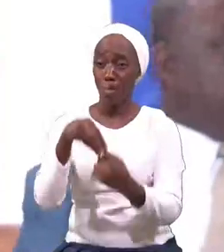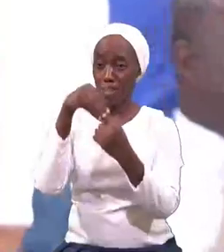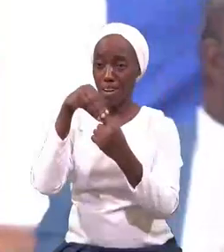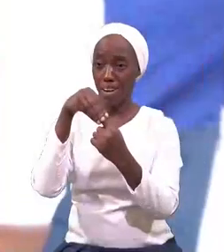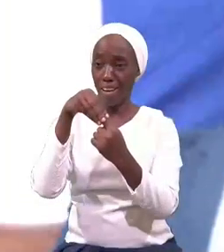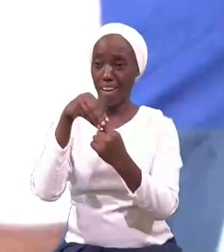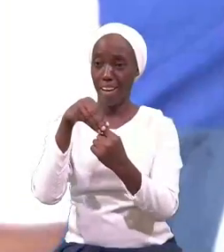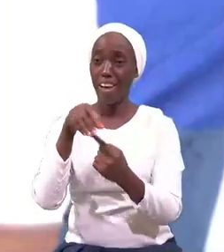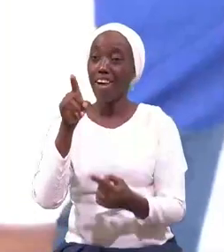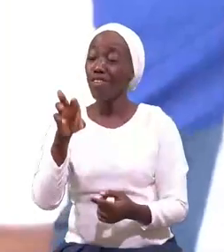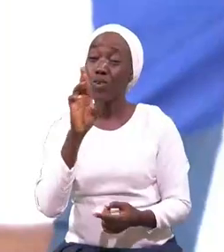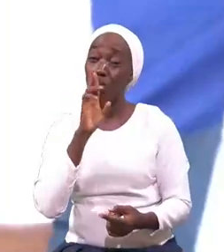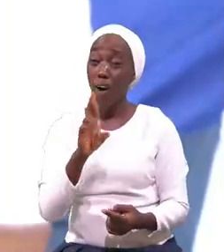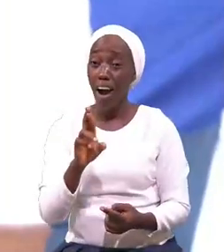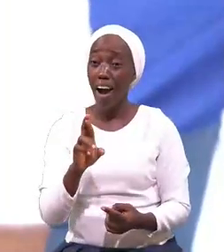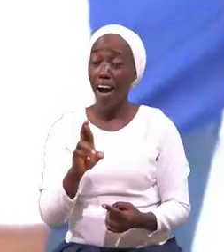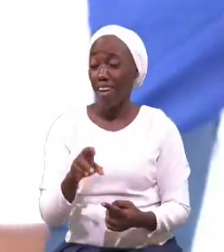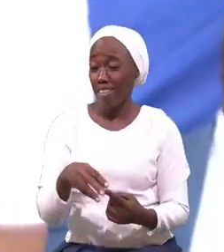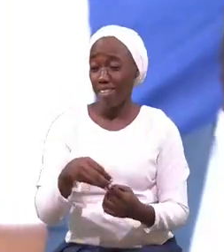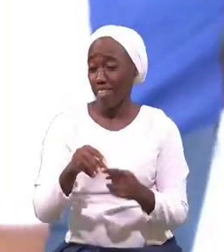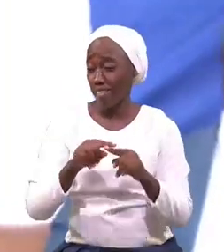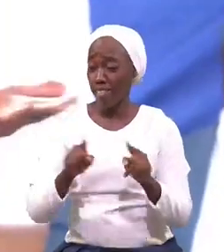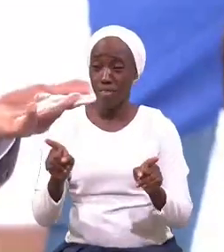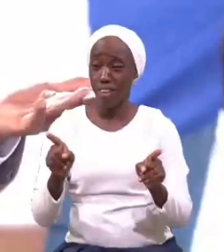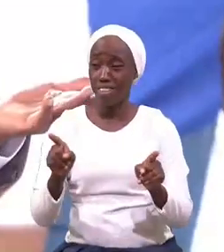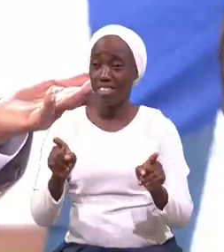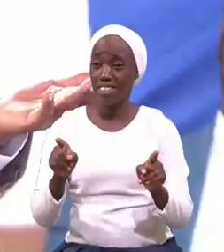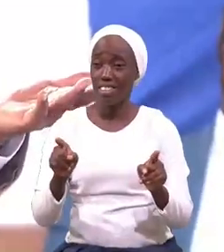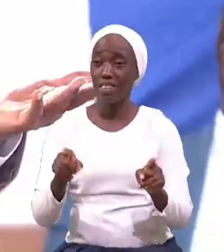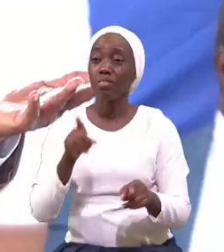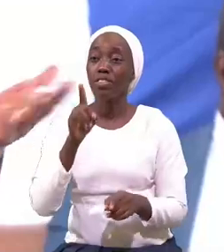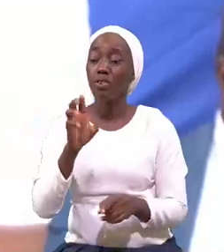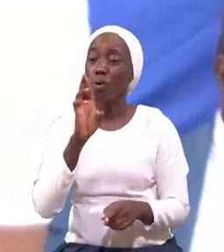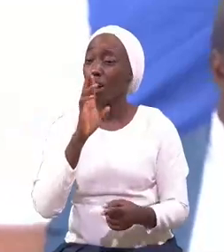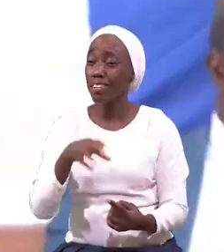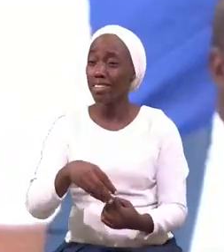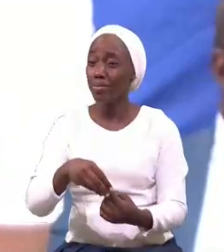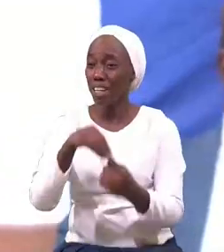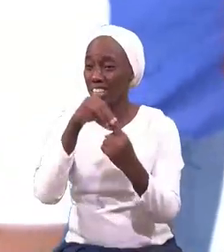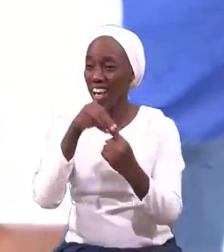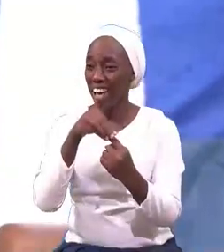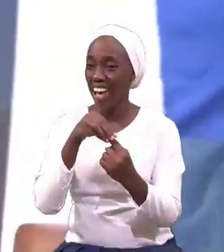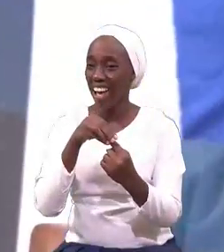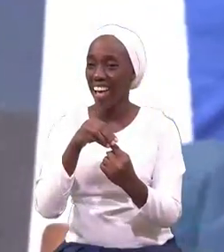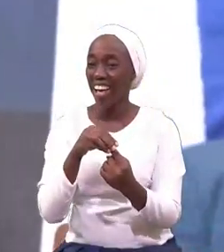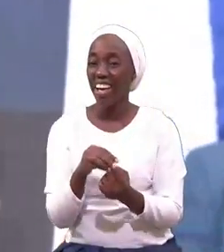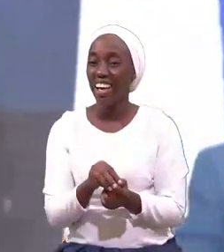spécial. Toi, tu es important. Tu es particulier.